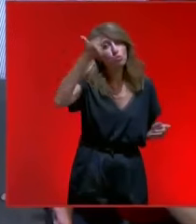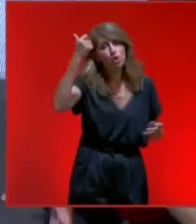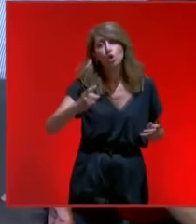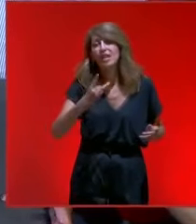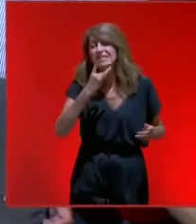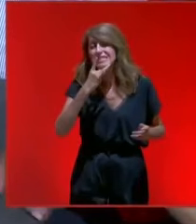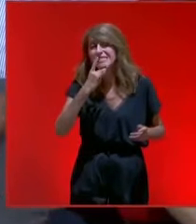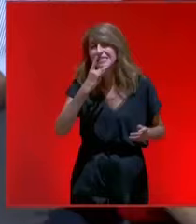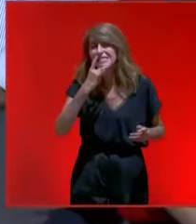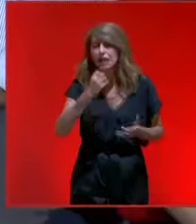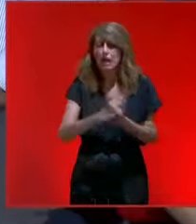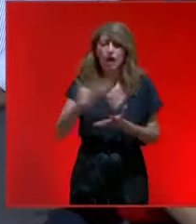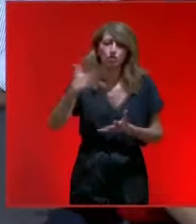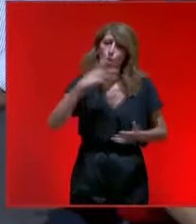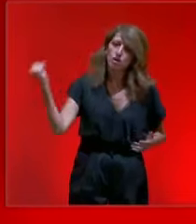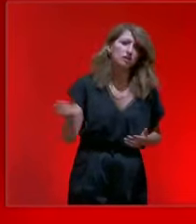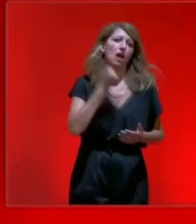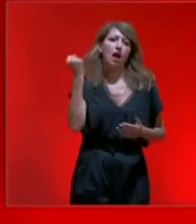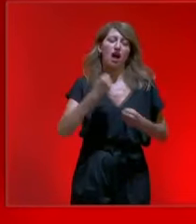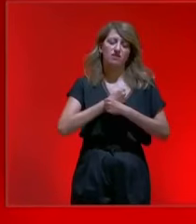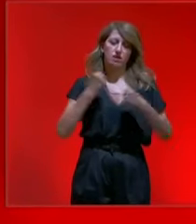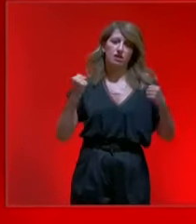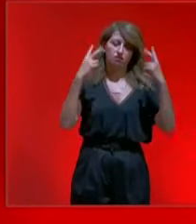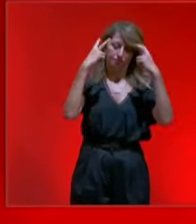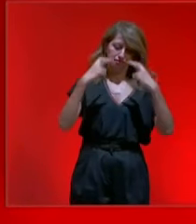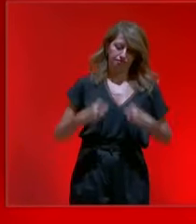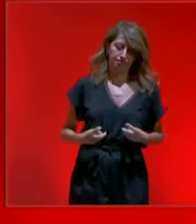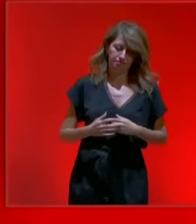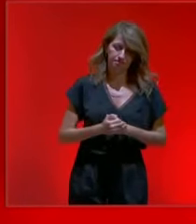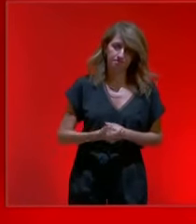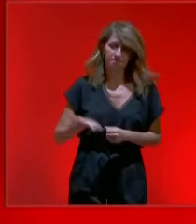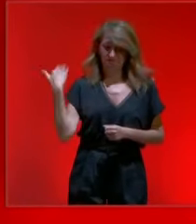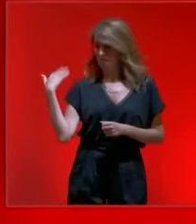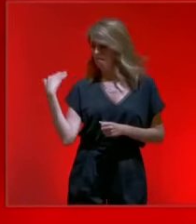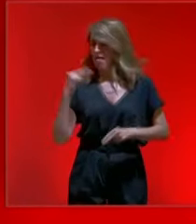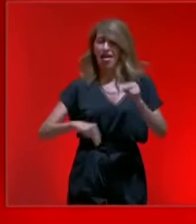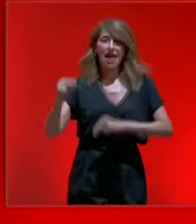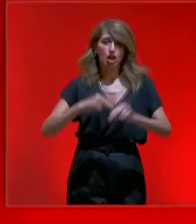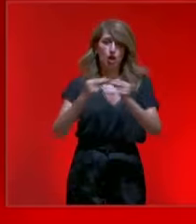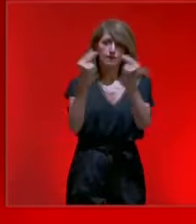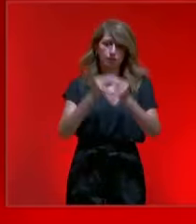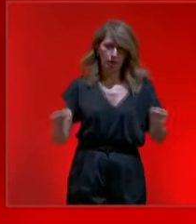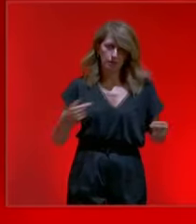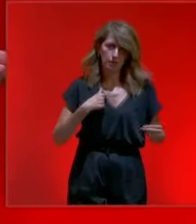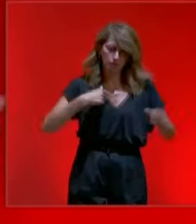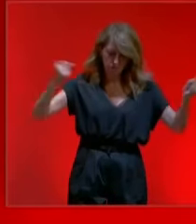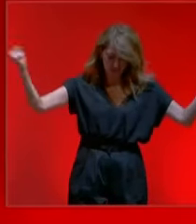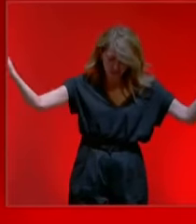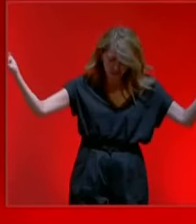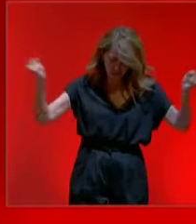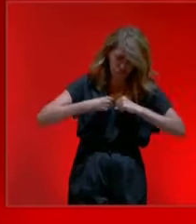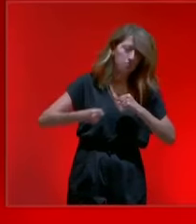Αν δει κανείς τα αποτελέσματα των προηγούμενων εκλογών, θα διαπιστώσει ότι χάσαμε σε όλες τις κοινωνικές κατηγορίες. Χάσαμε στους μισθωτούς